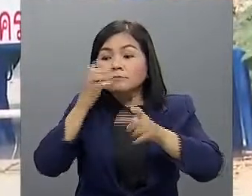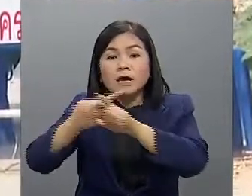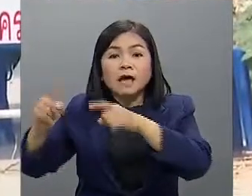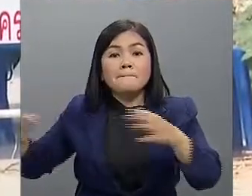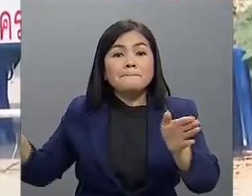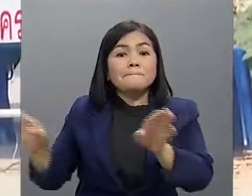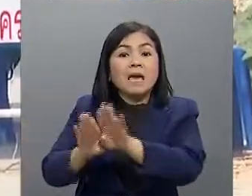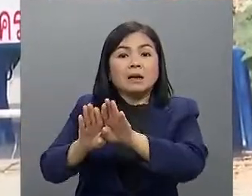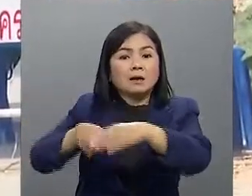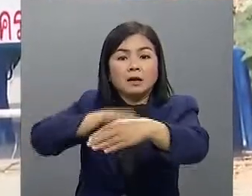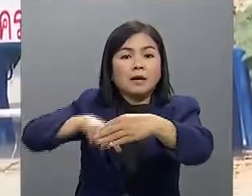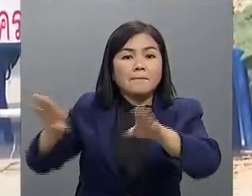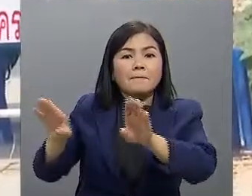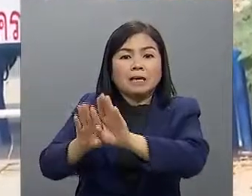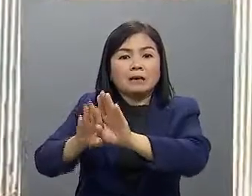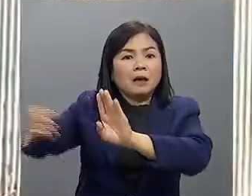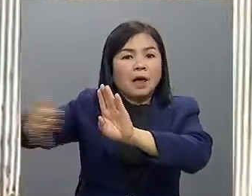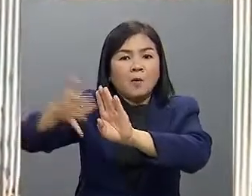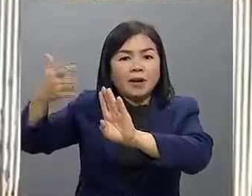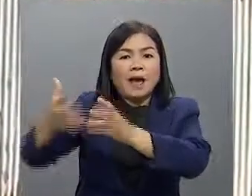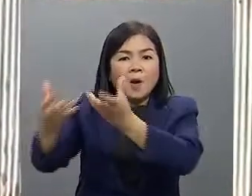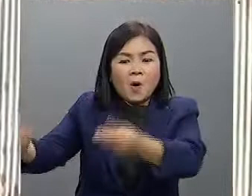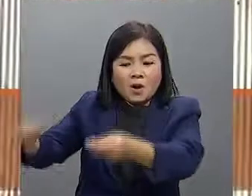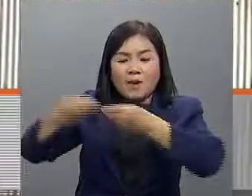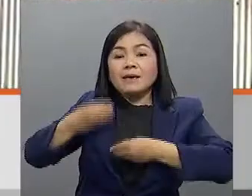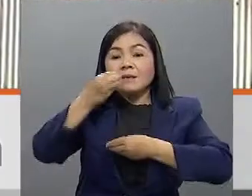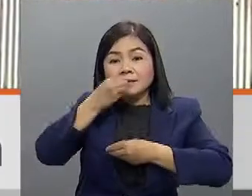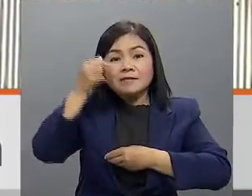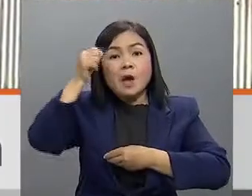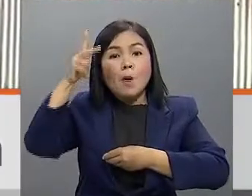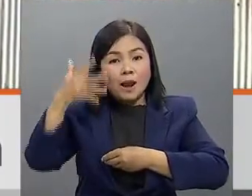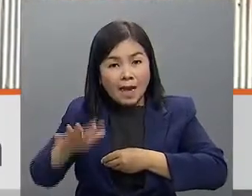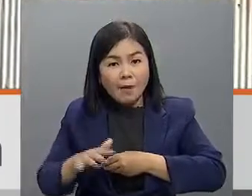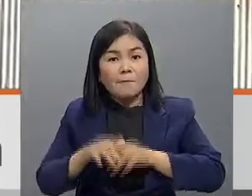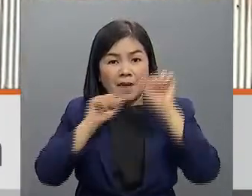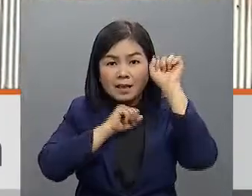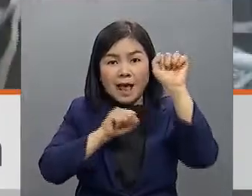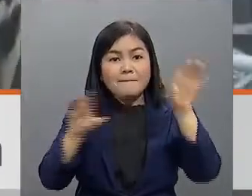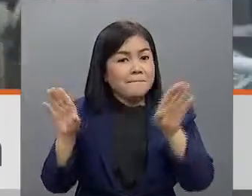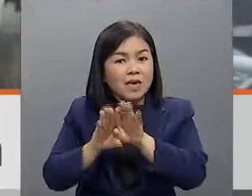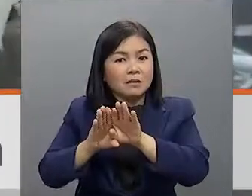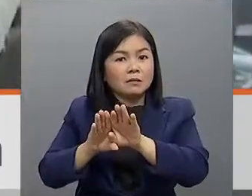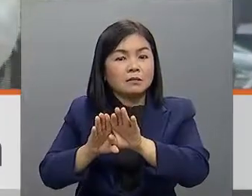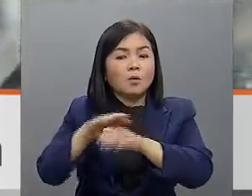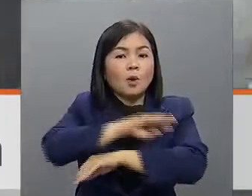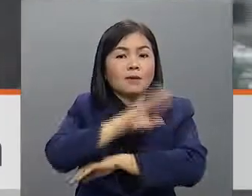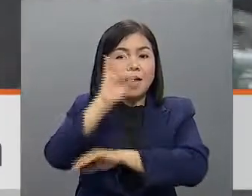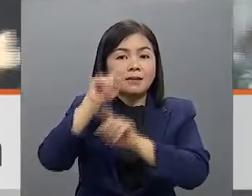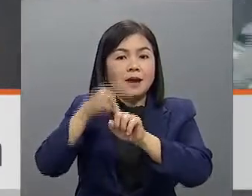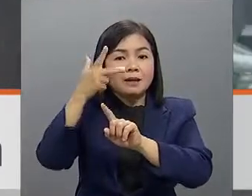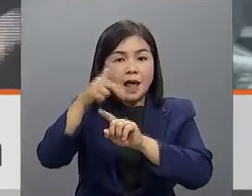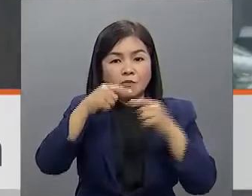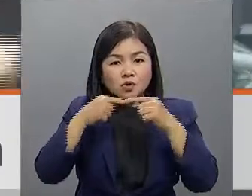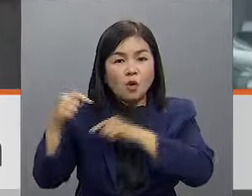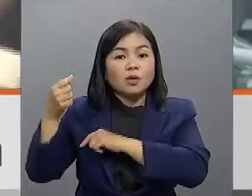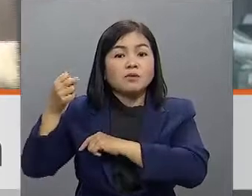ที่อยู่ด้านในซึ่งวันนี้เป็นวันที่3แล้วนะครับหลังมีคำสั่งปิดพื้นที่บางส่วนตั้งแต่วันที่8มีนาคมถึง12มีนาคมเป็